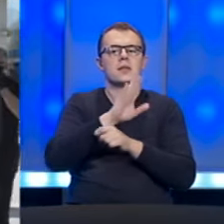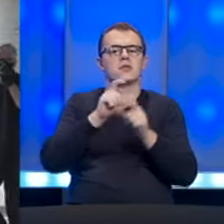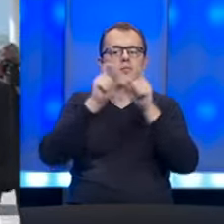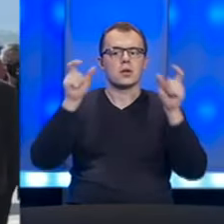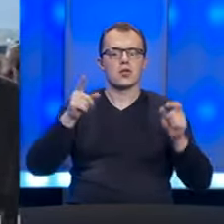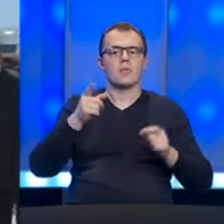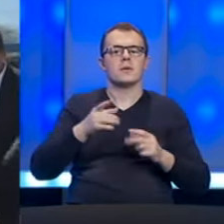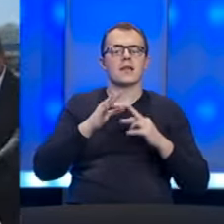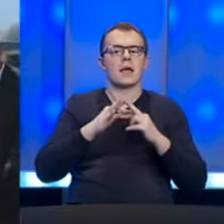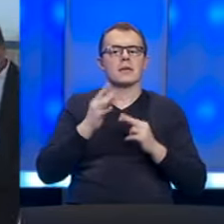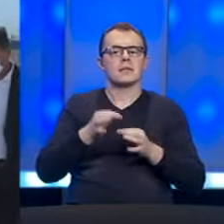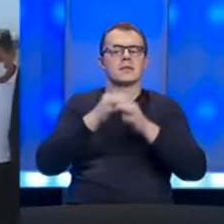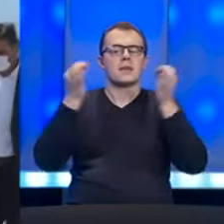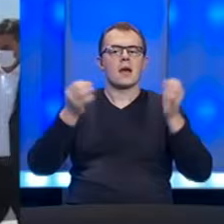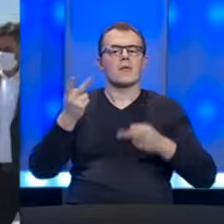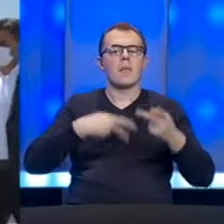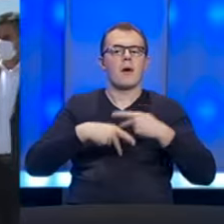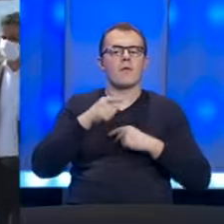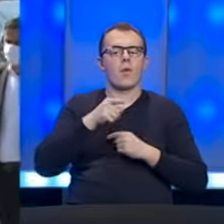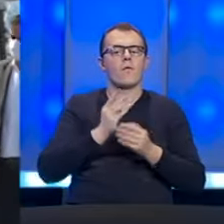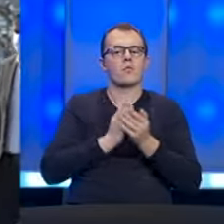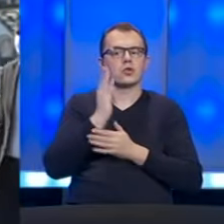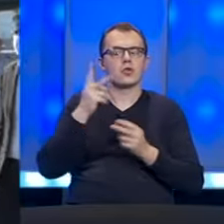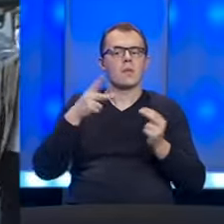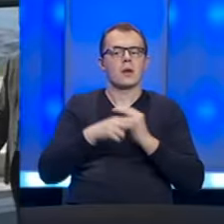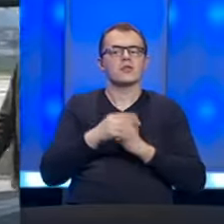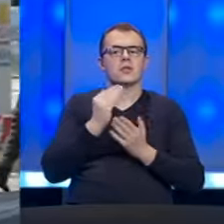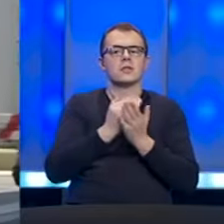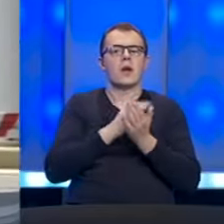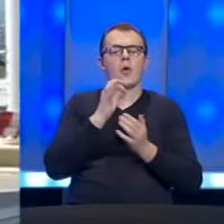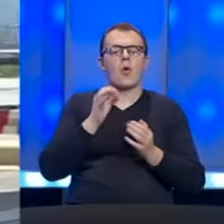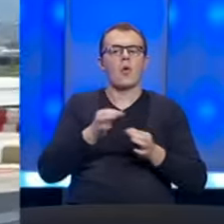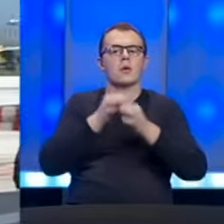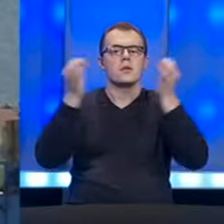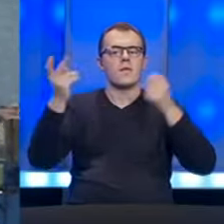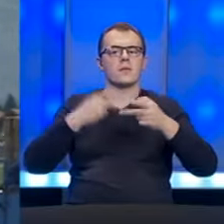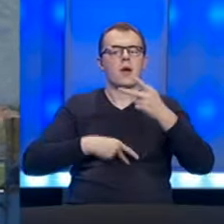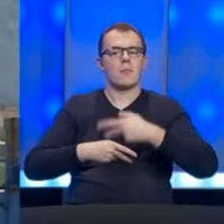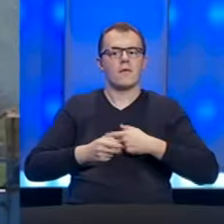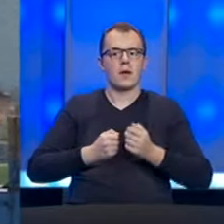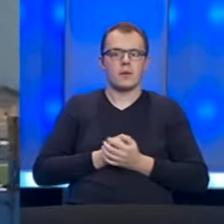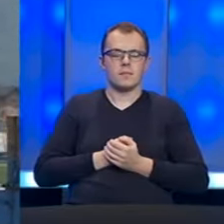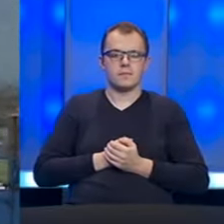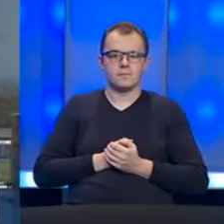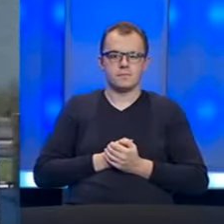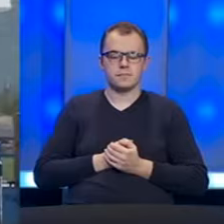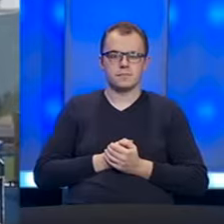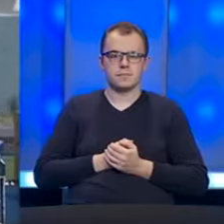javne nabavke ponovili su da je u ovom slučaju prekršen zakon o javnim nabavkama.